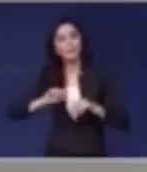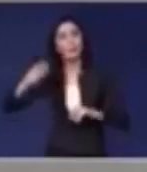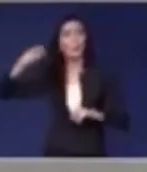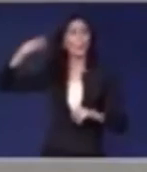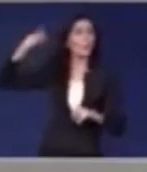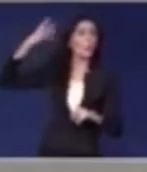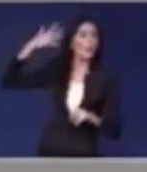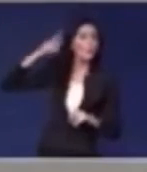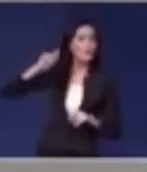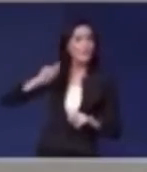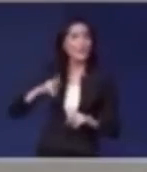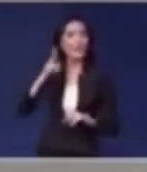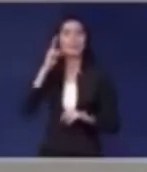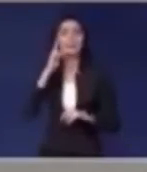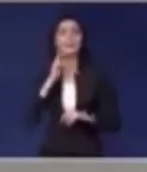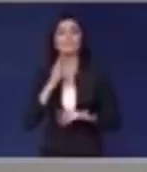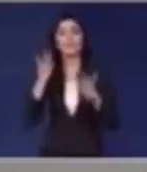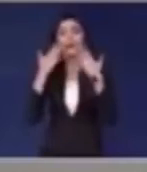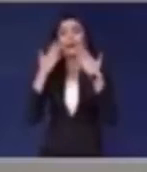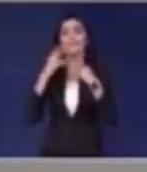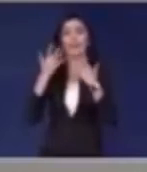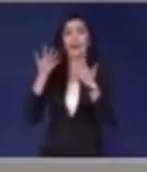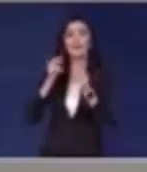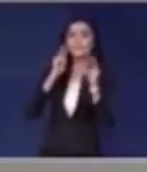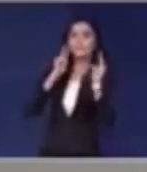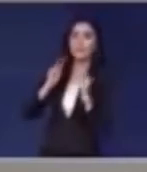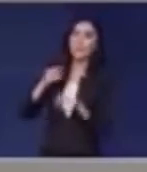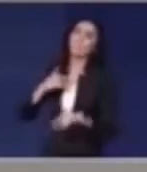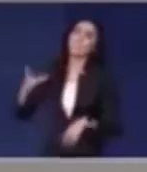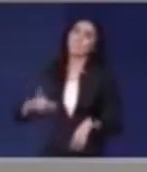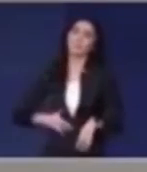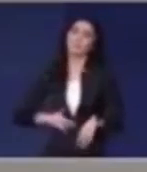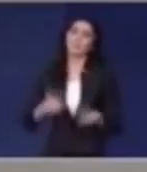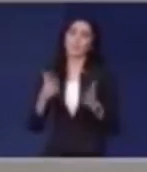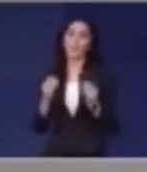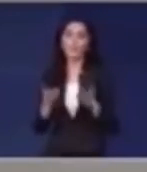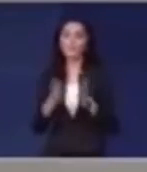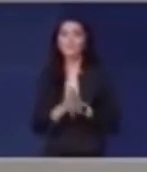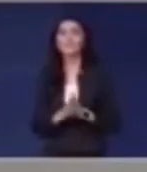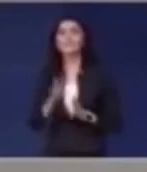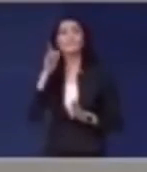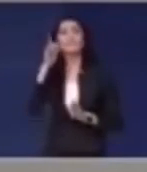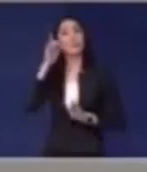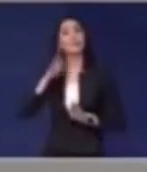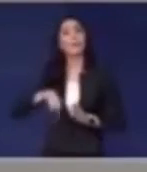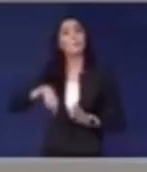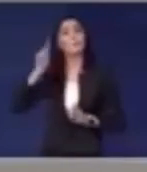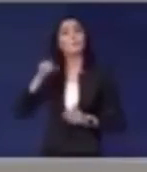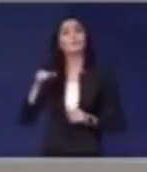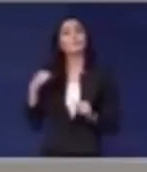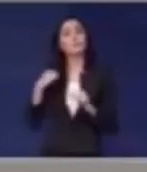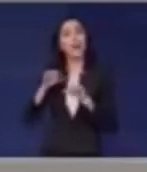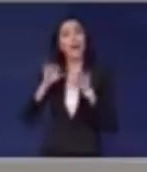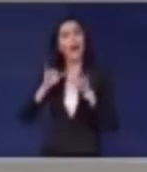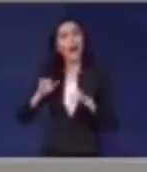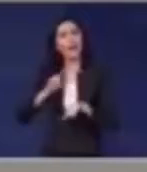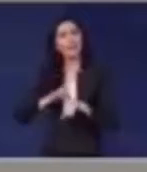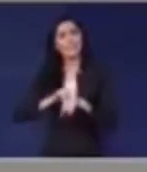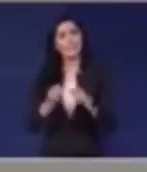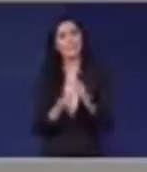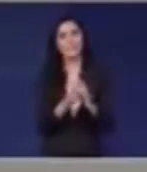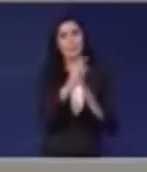terliklerini temiz hava aldıklarını görmekten memnuniyet duydum çarşamba günü yine aynı